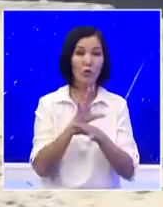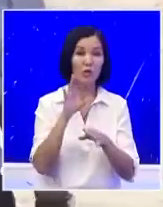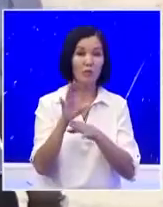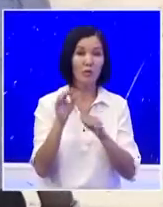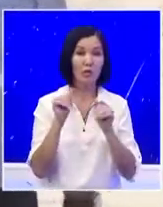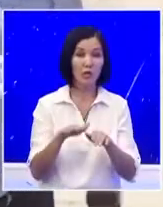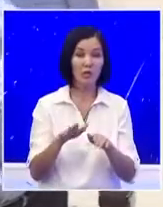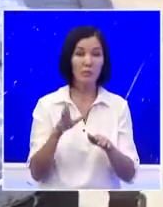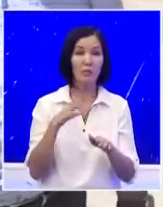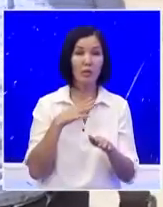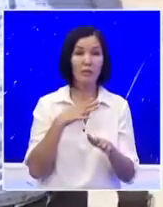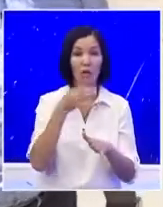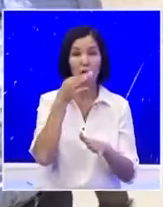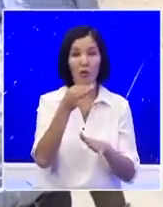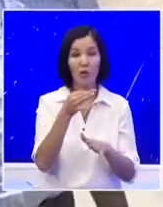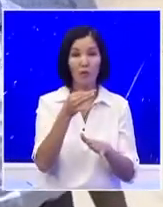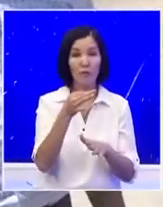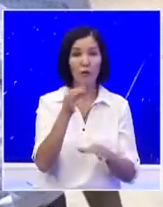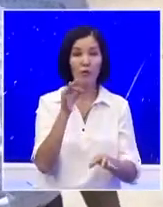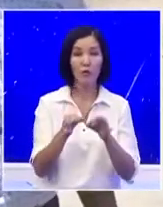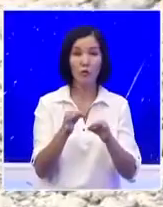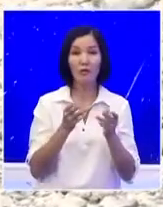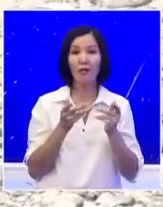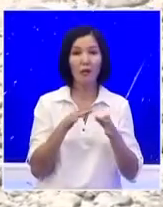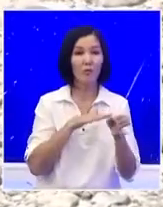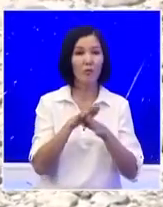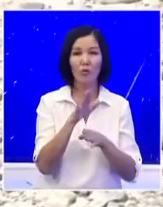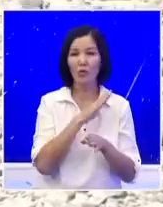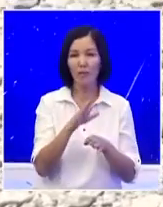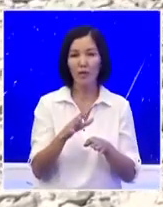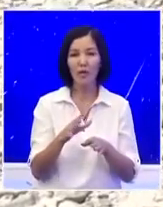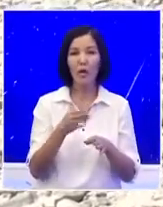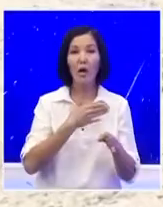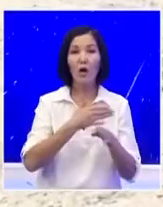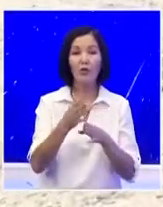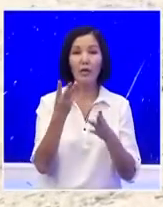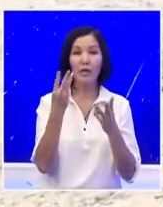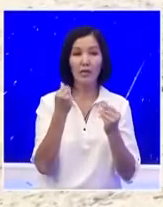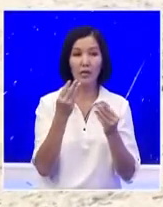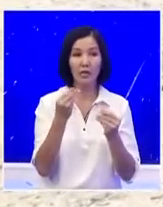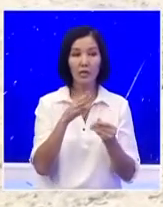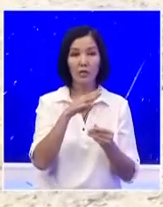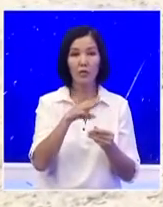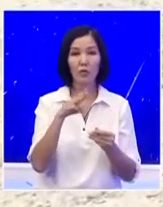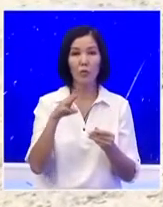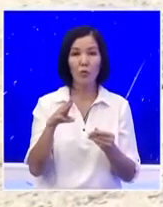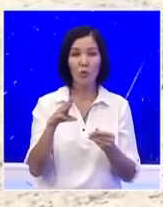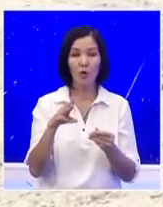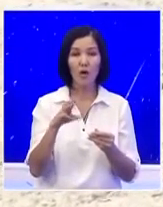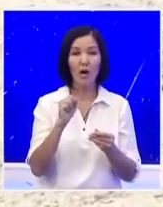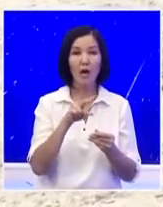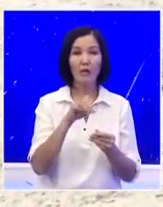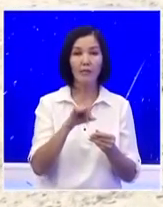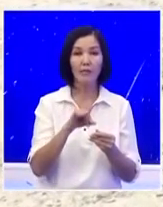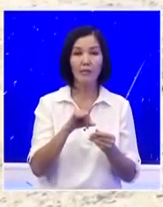шешім шығарғанмен жауапты тарап сот талабын орындамаған. Аударған ақшаға туа алмас ем, жұмысты жалғастырған жоқ, жұмысты